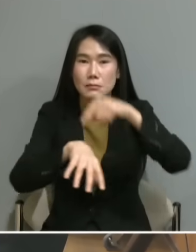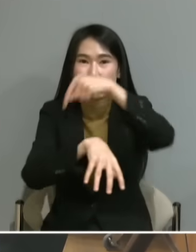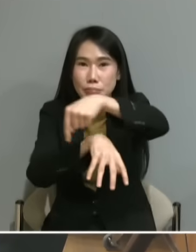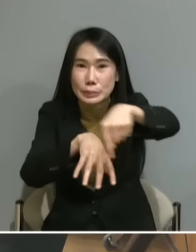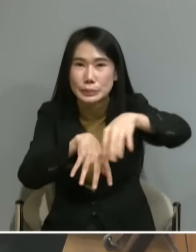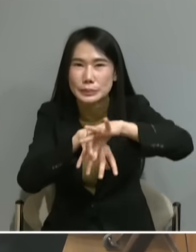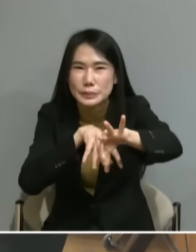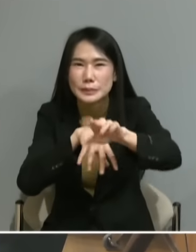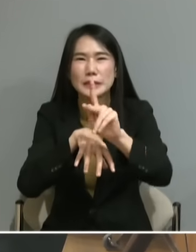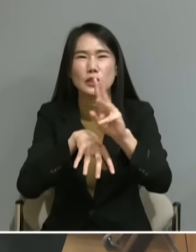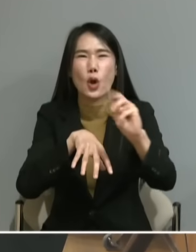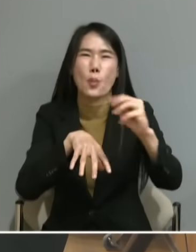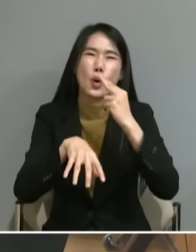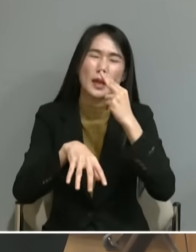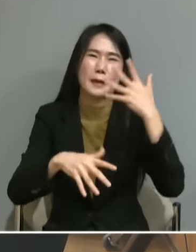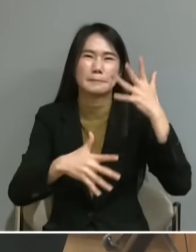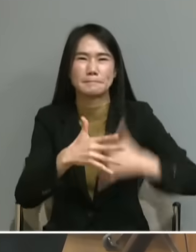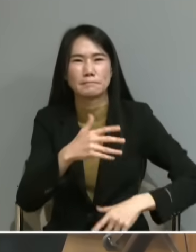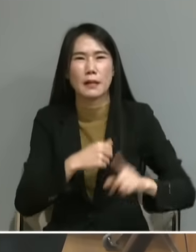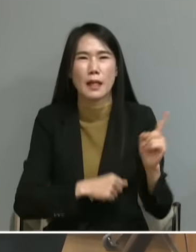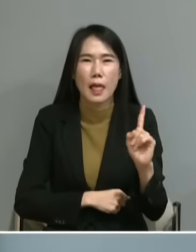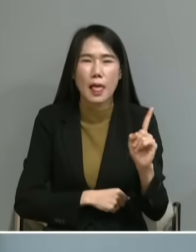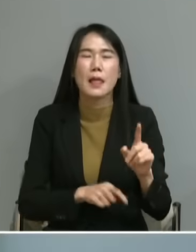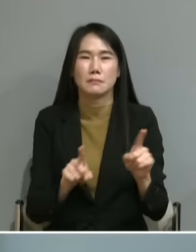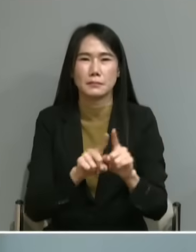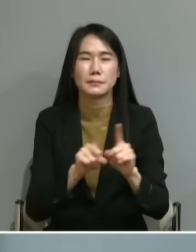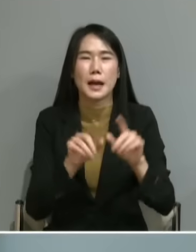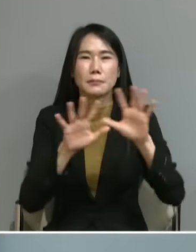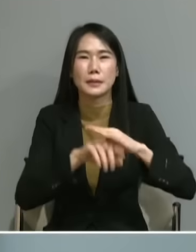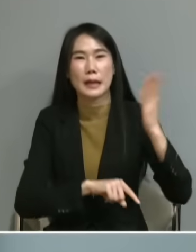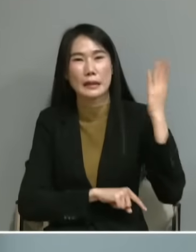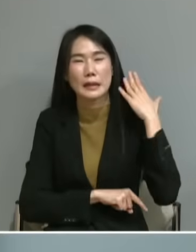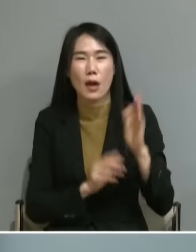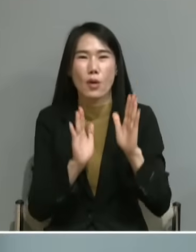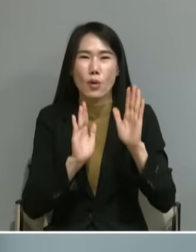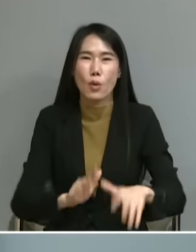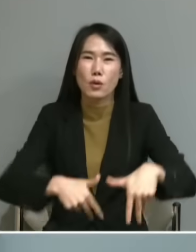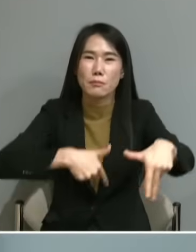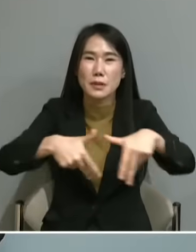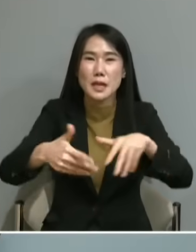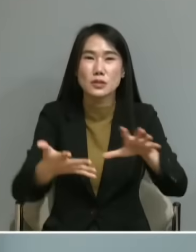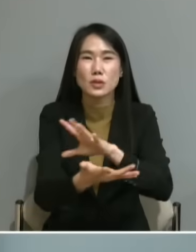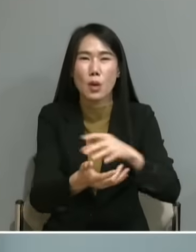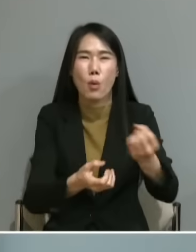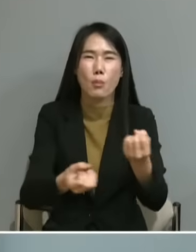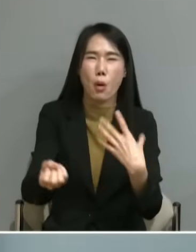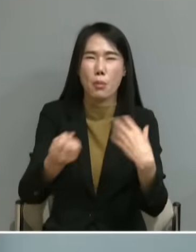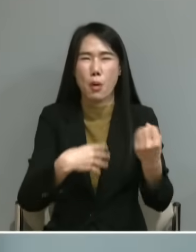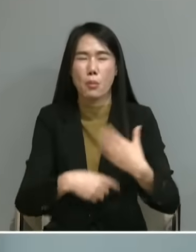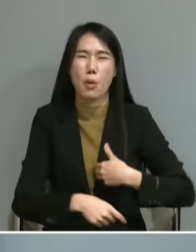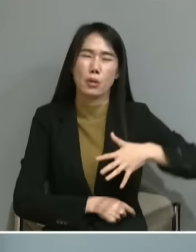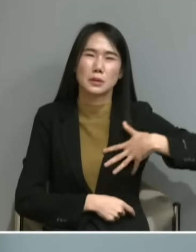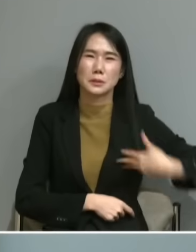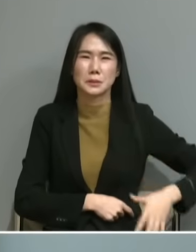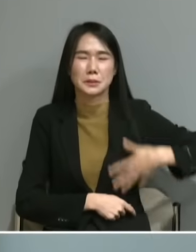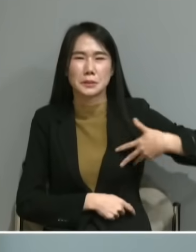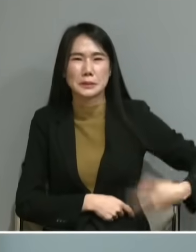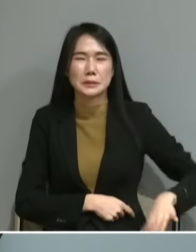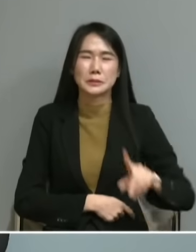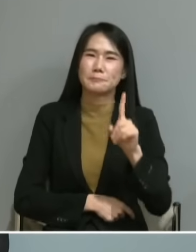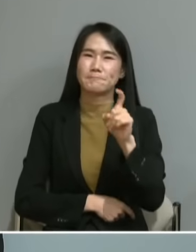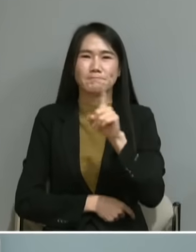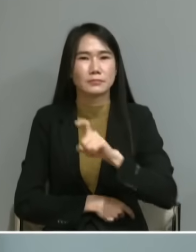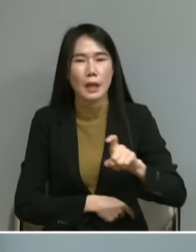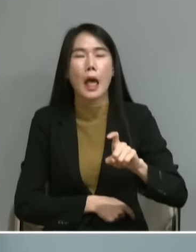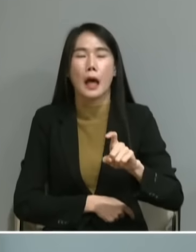แต่สุดท้ายแล้วเนี่ยเมื่อมีเสียงจากสังคมสะท้อนเข้ามาในระดับหนึ่งนะ